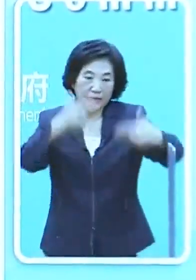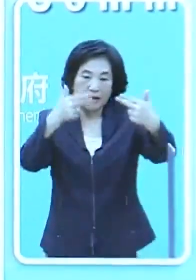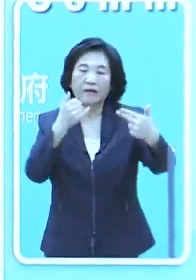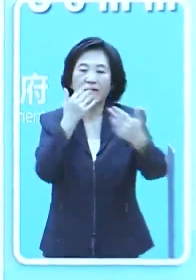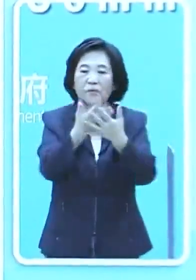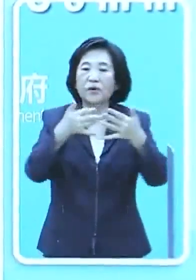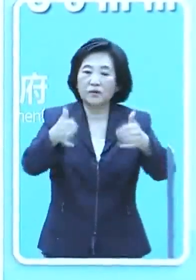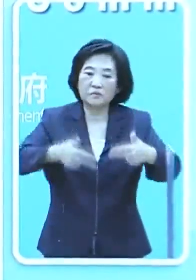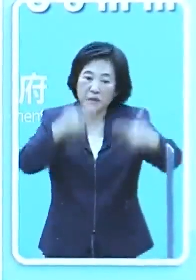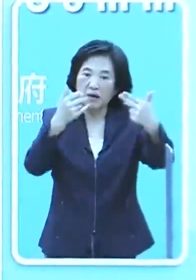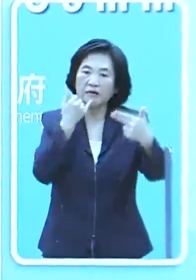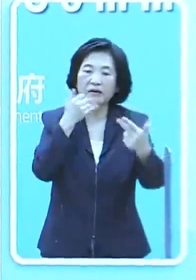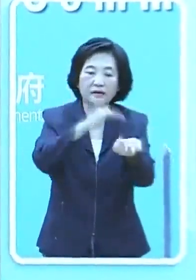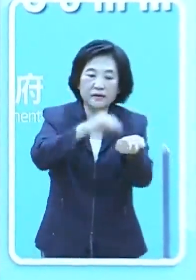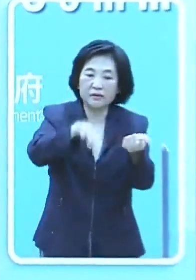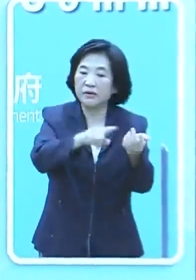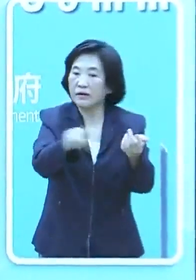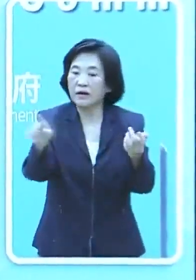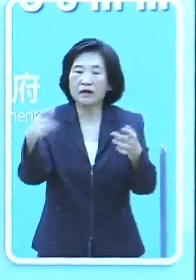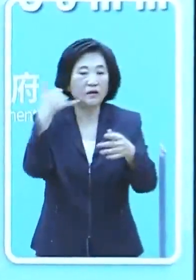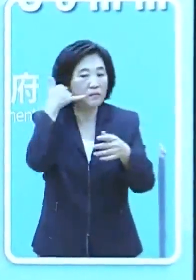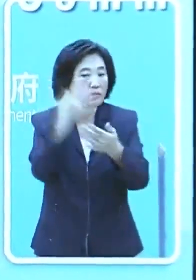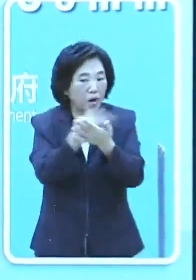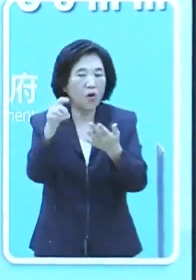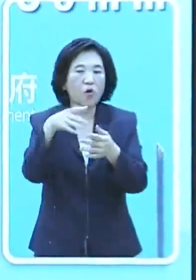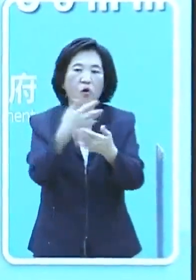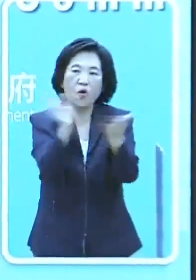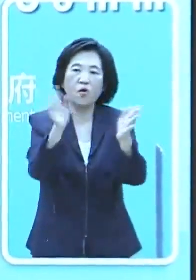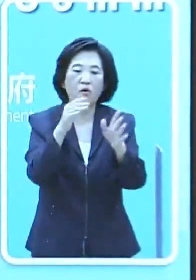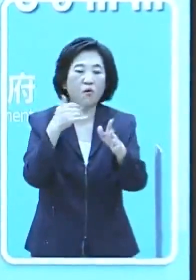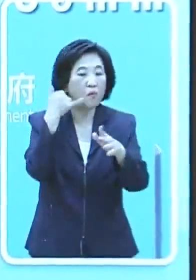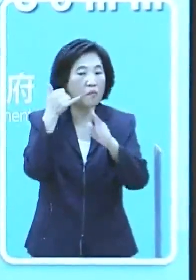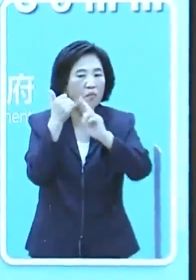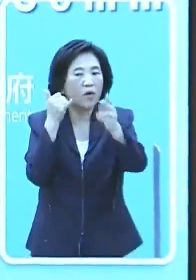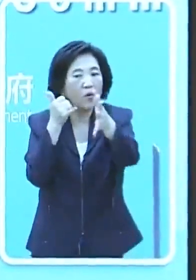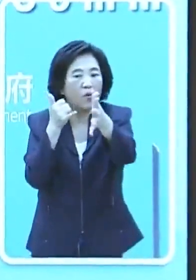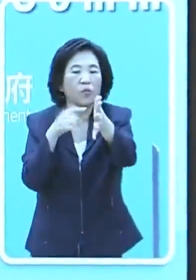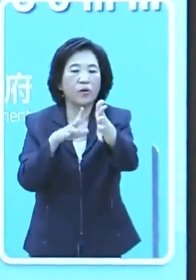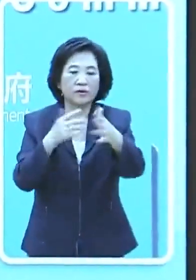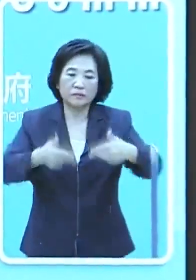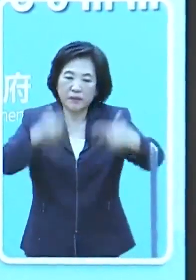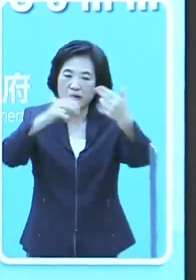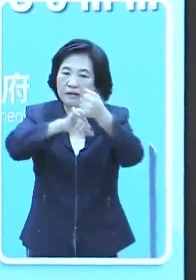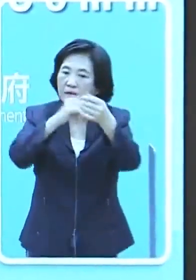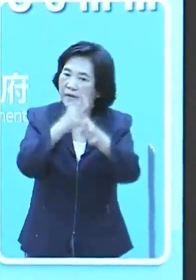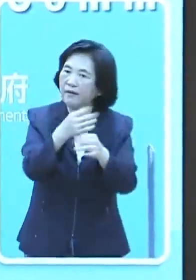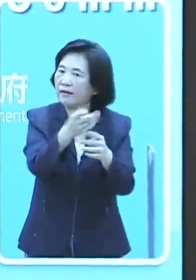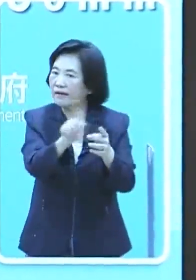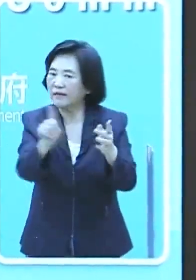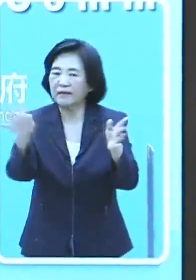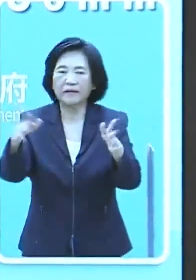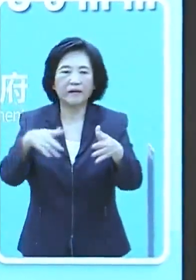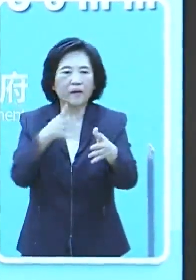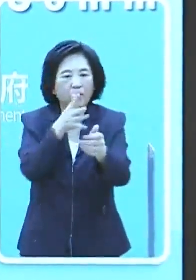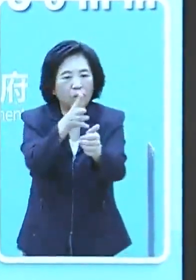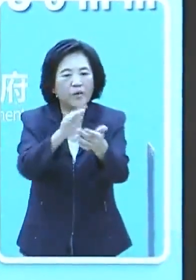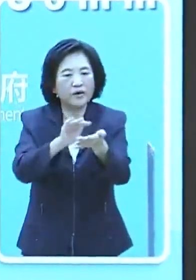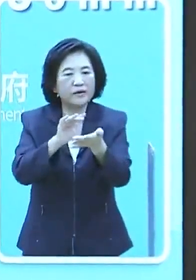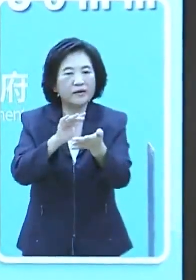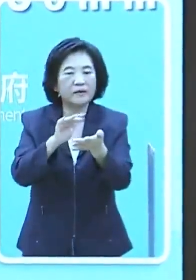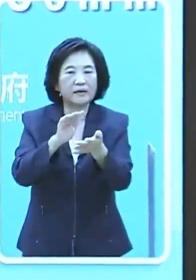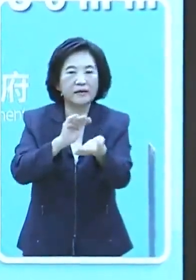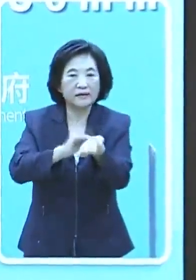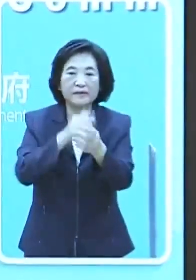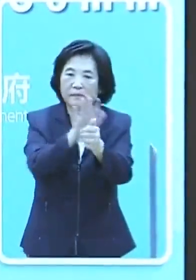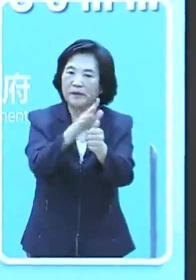院，那他们都有电话号码，你打电话去，他就跟你讲说什么做这个线上的挂号了什么线上看诊，所以原则上